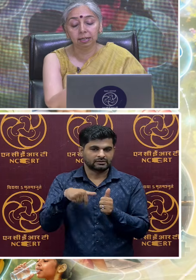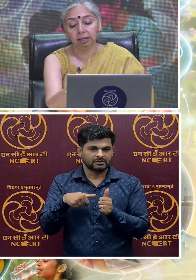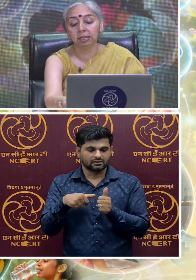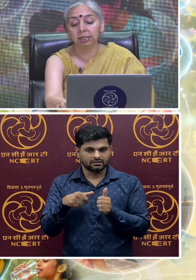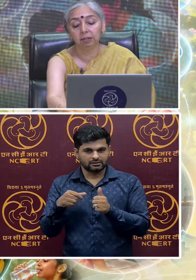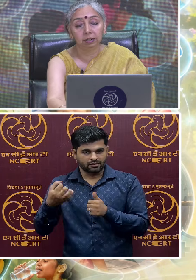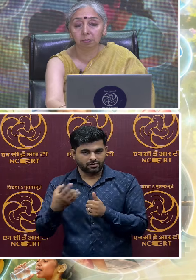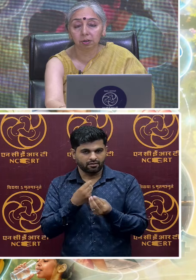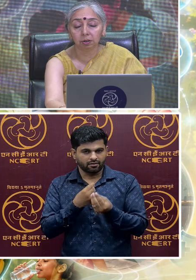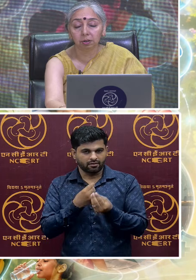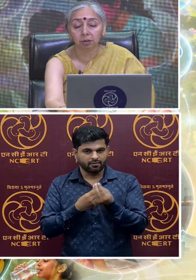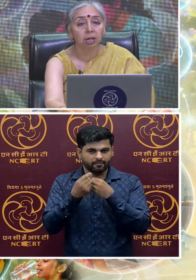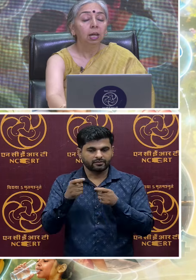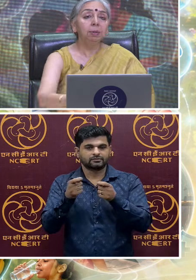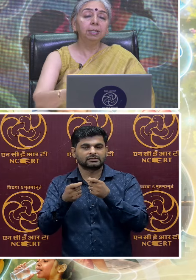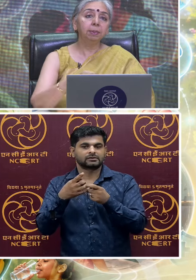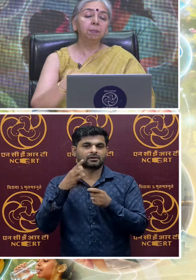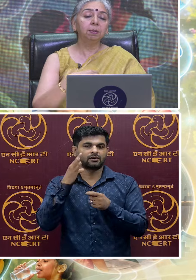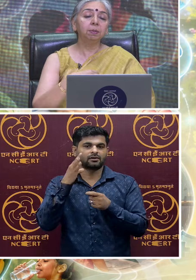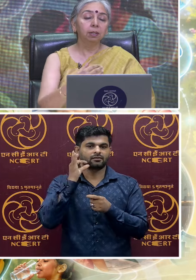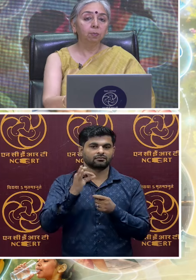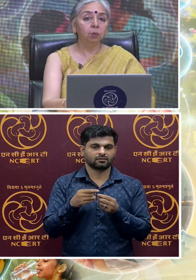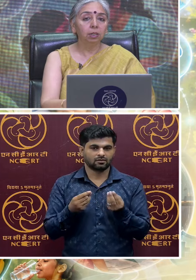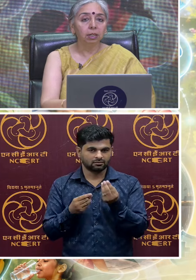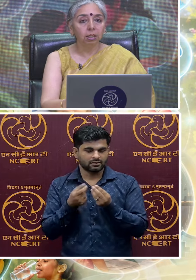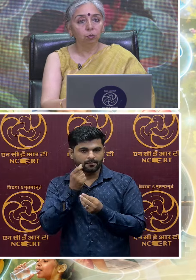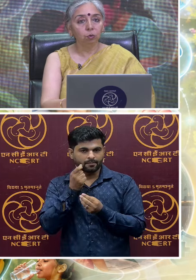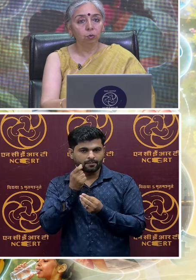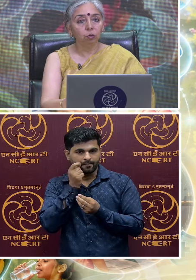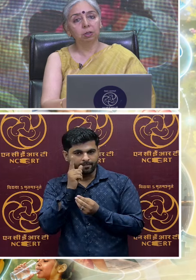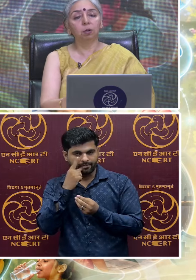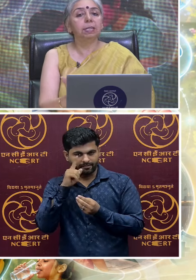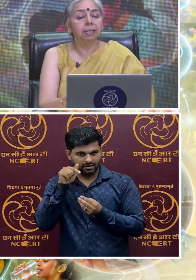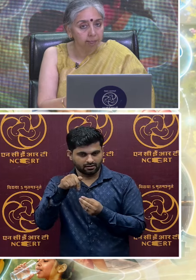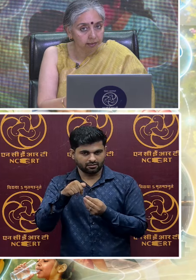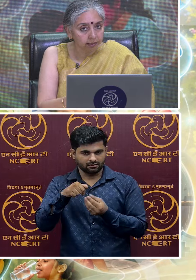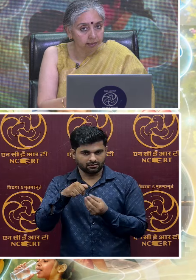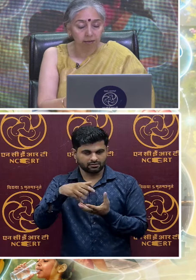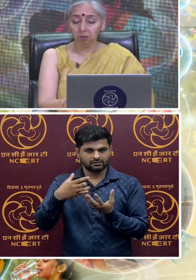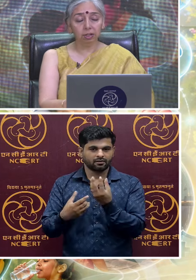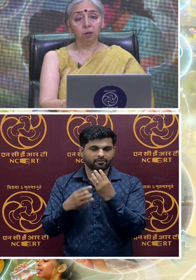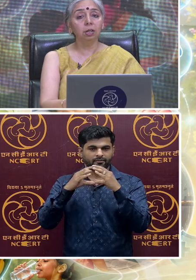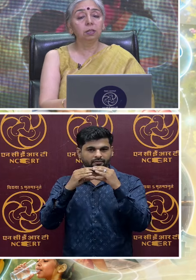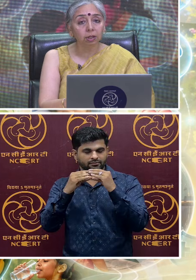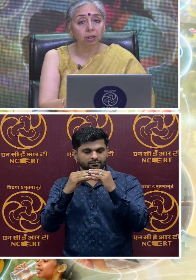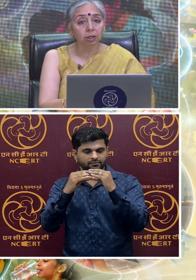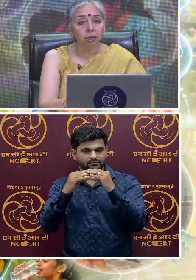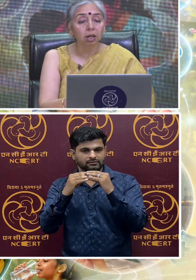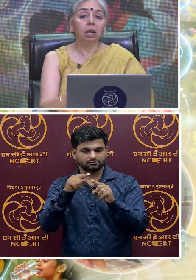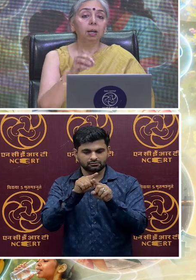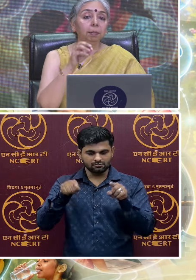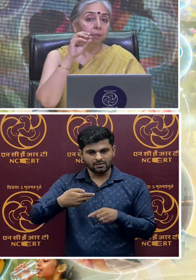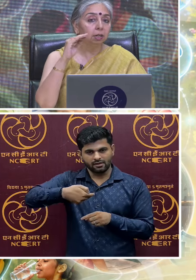balanced diet is very very important. I mean sometimes mothers बोलती हैं कि नहीं इनको तो बर्गर और पिज़्ज़ा ही पसंद है. So why not? It's